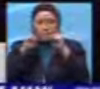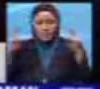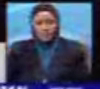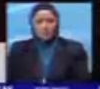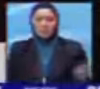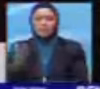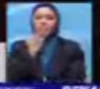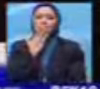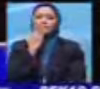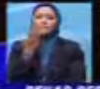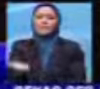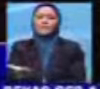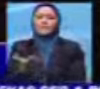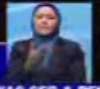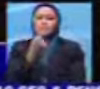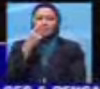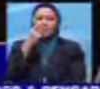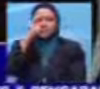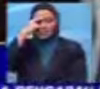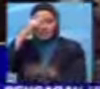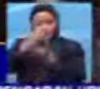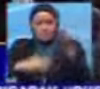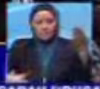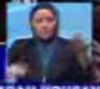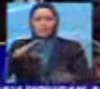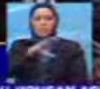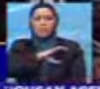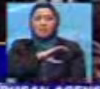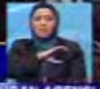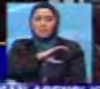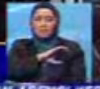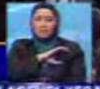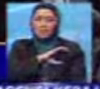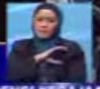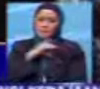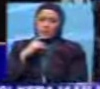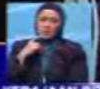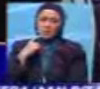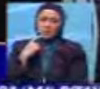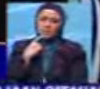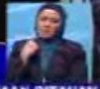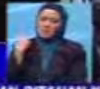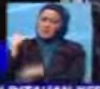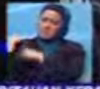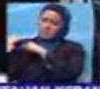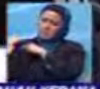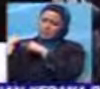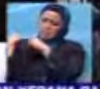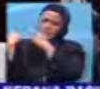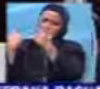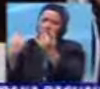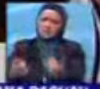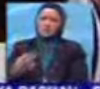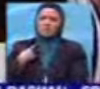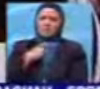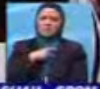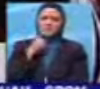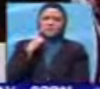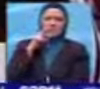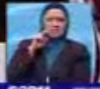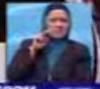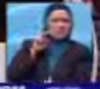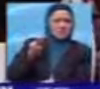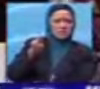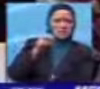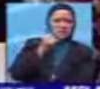amat berterima kasih pada pihak PDRM yang selama ini kita anggap mereka ini sebagai lebih kurang macam musuh kita bila kita